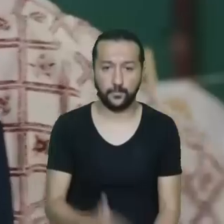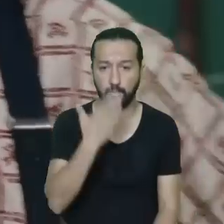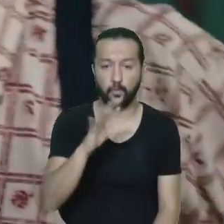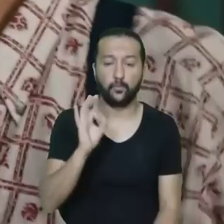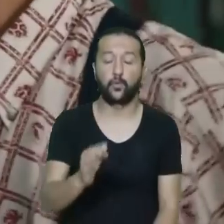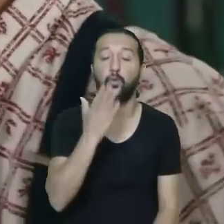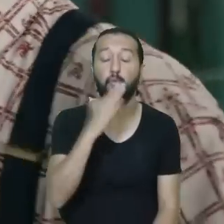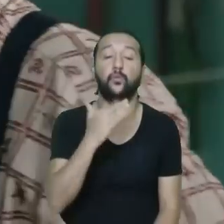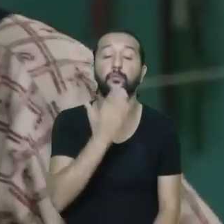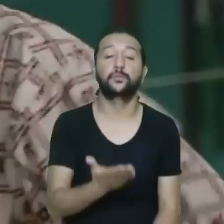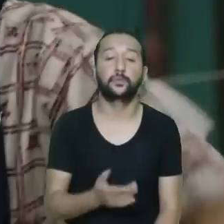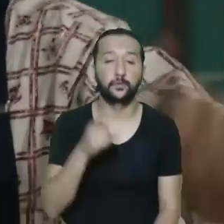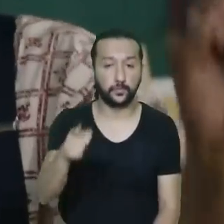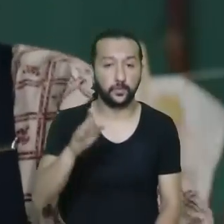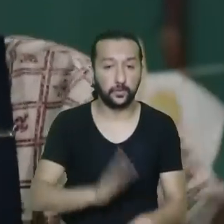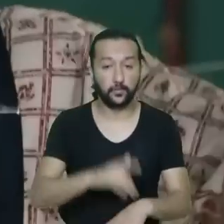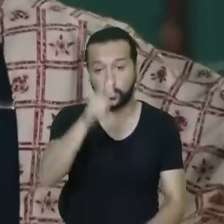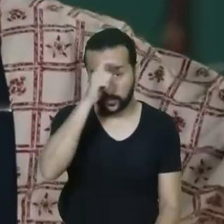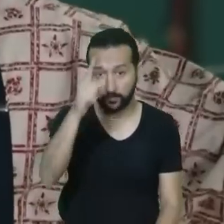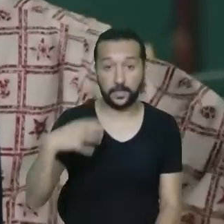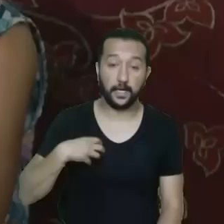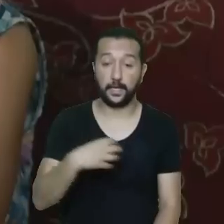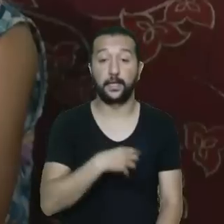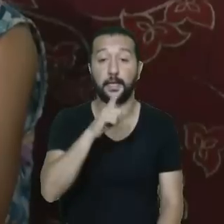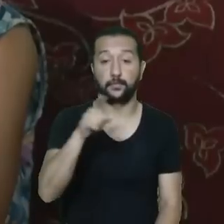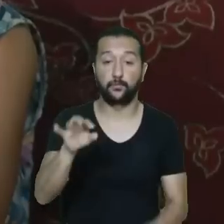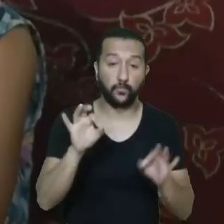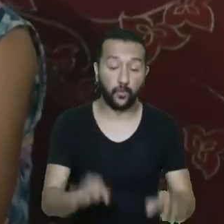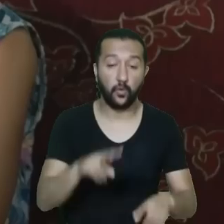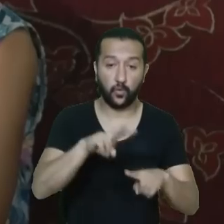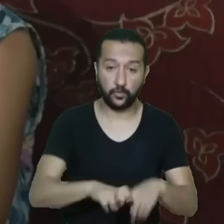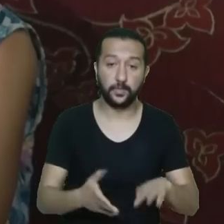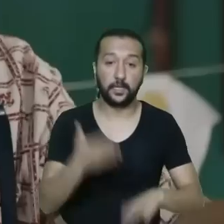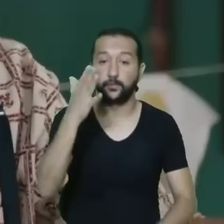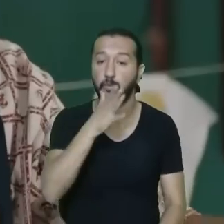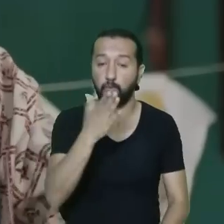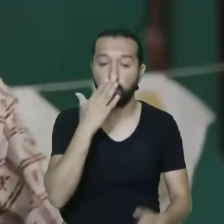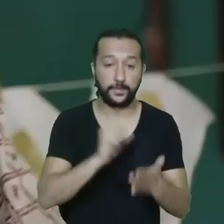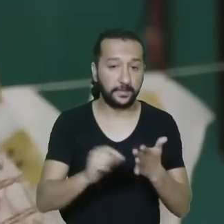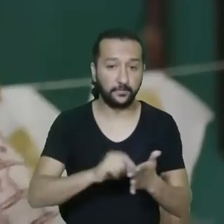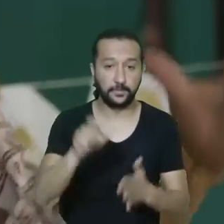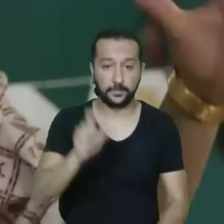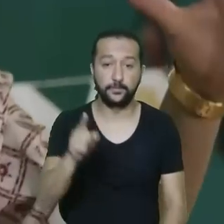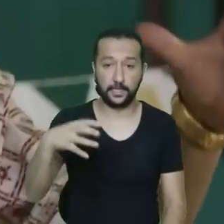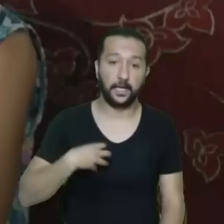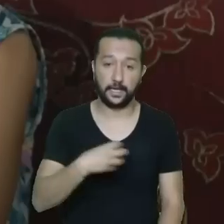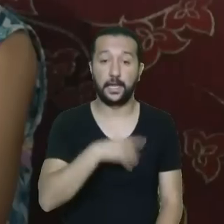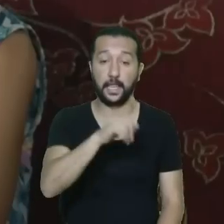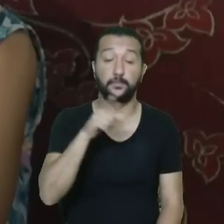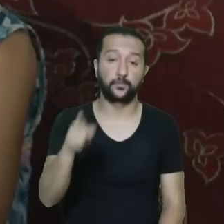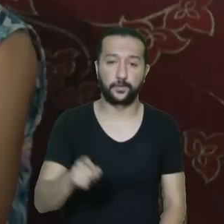Yok böyle olmayacak. Buna Türk bir ana lazım. Böyle oturmasını kalkmasını bilen, okumuş yazmış bir ana lazım